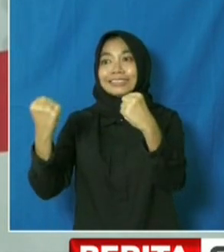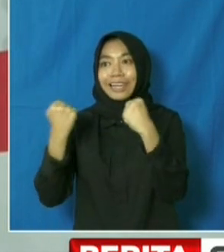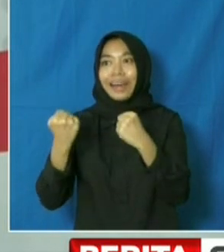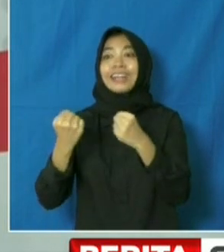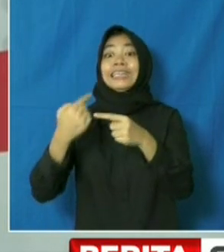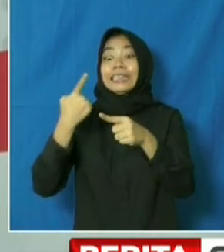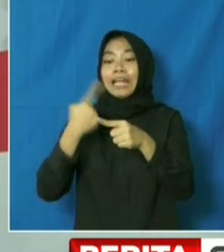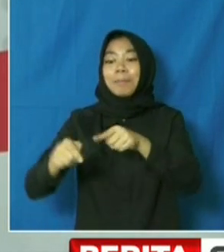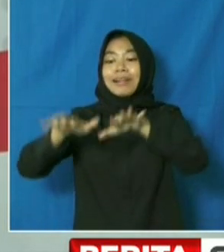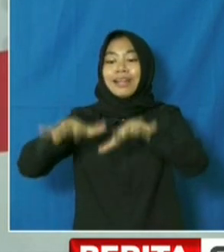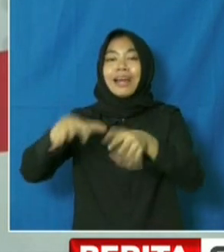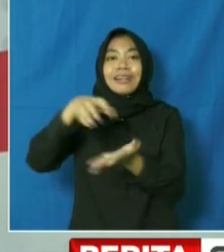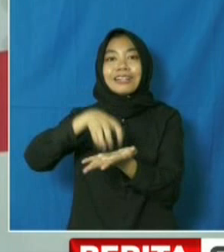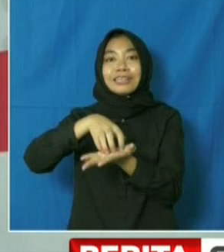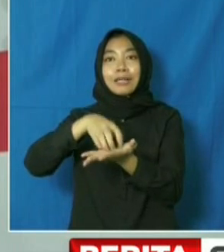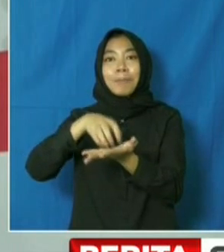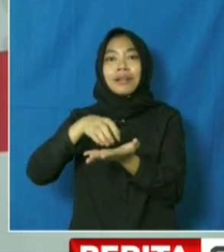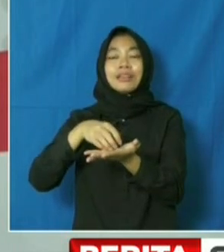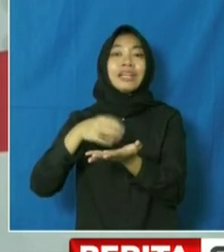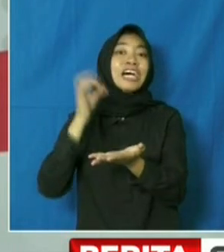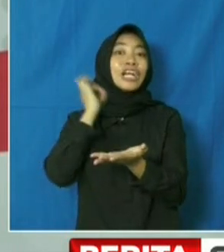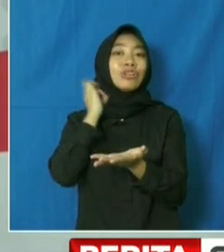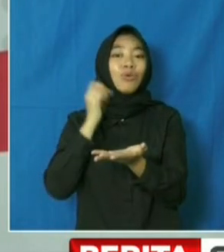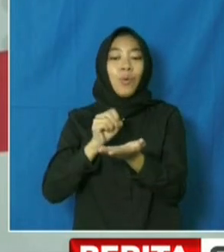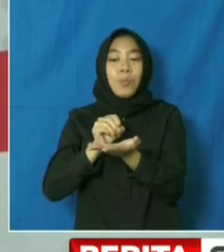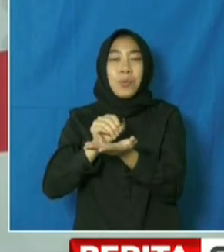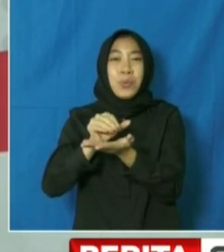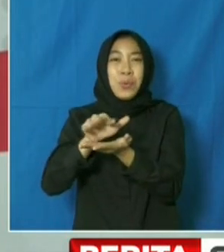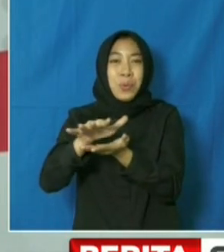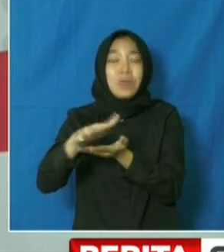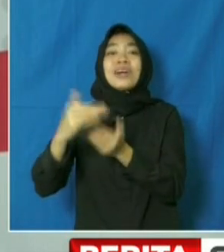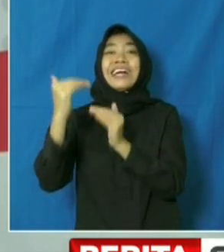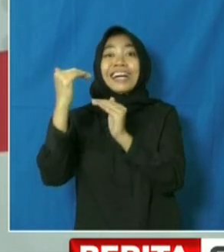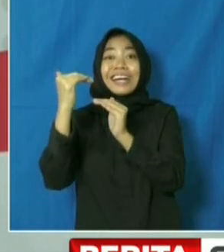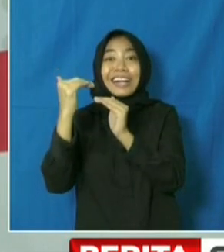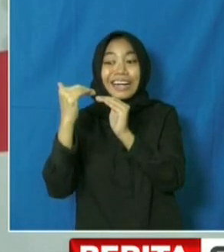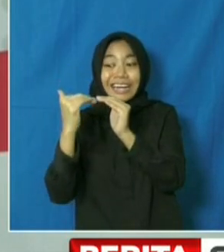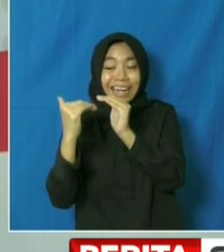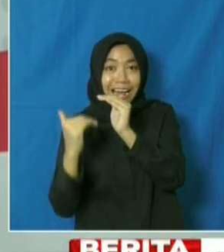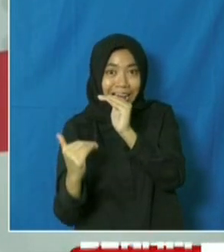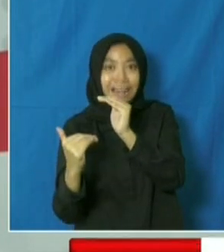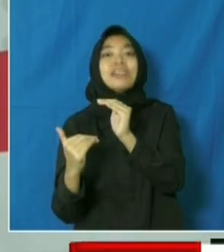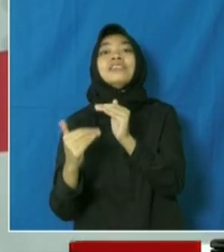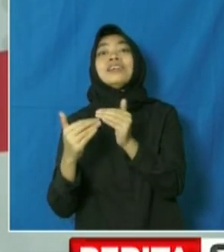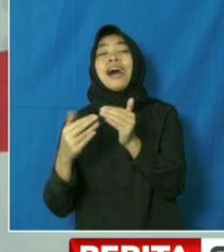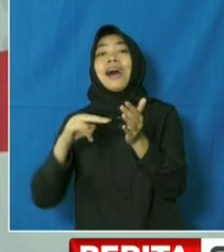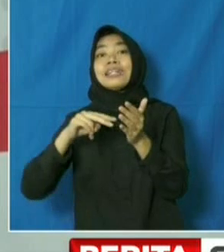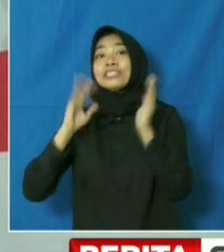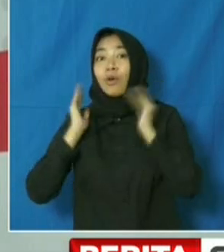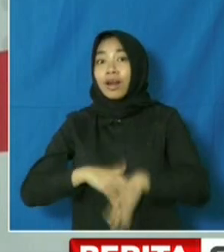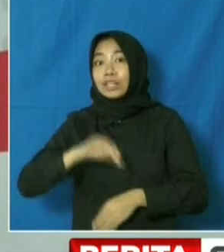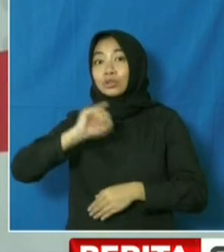yang tingkat potensi penyebarannya rendah maka kewajiban pelaksanaan ibadah seperti salat Jumat